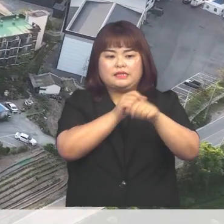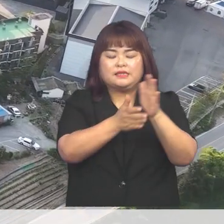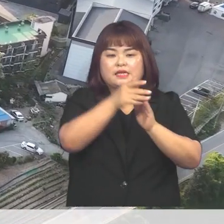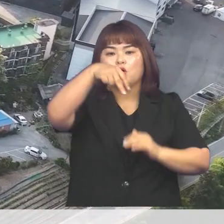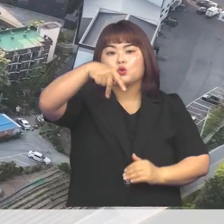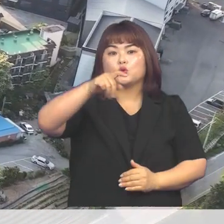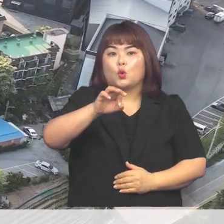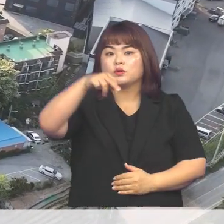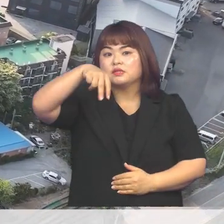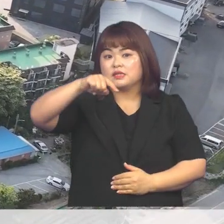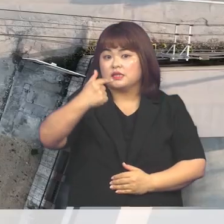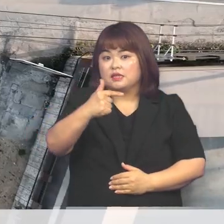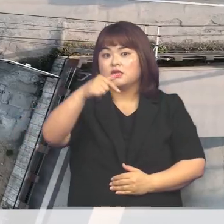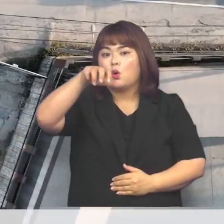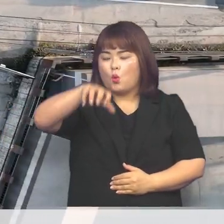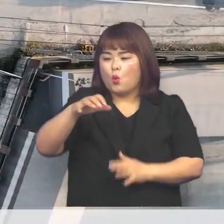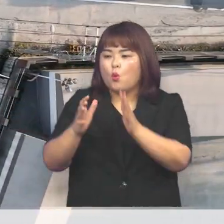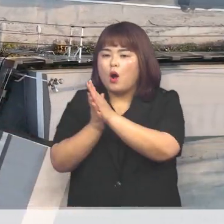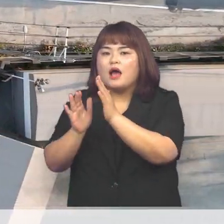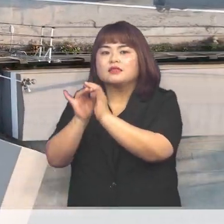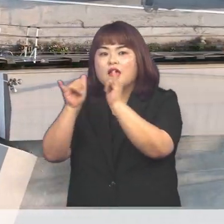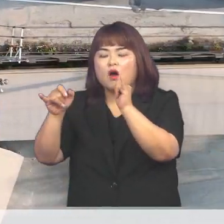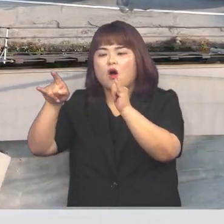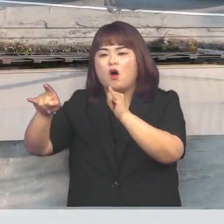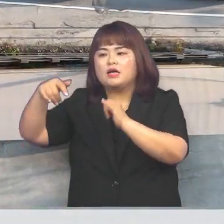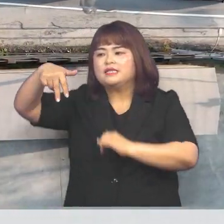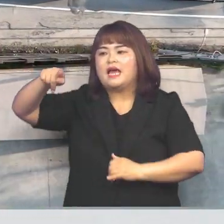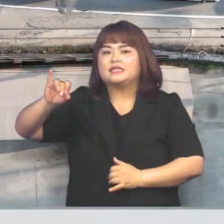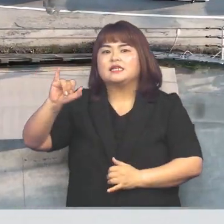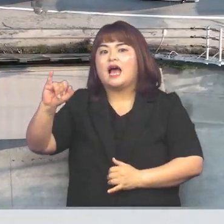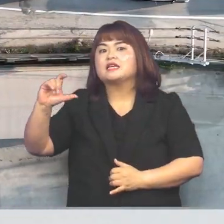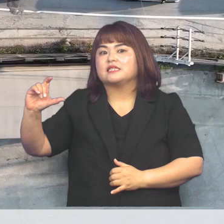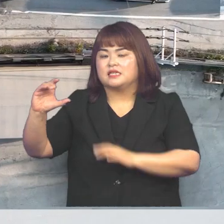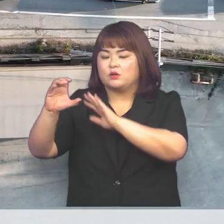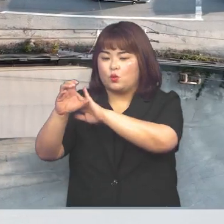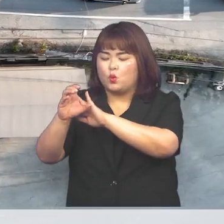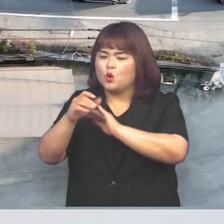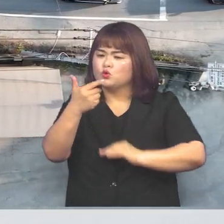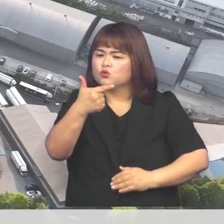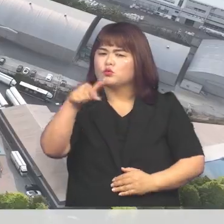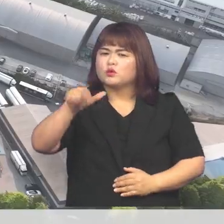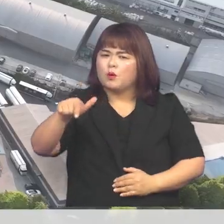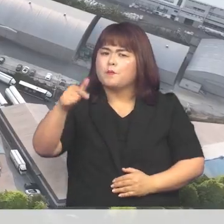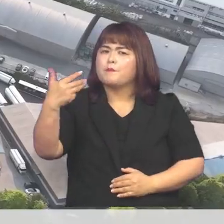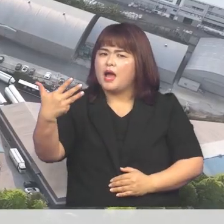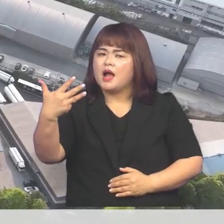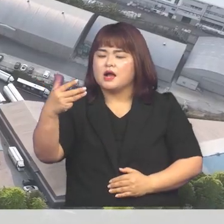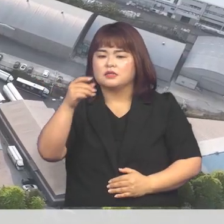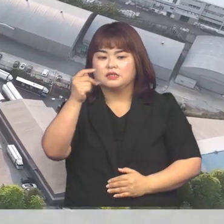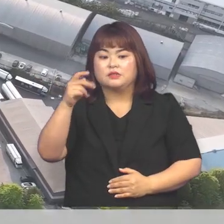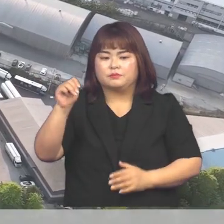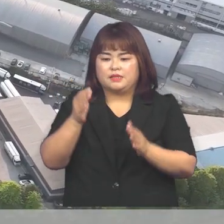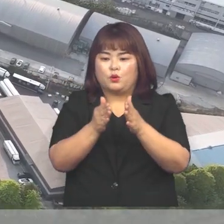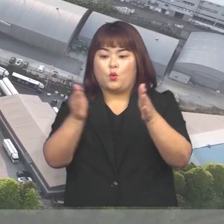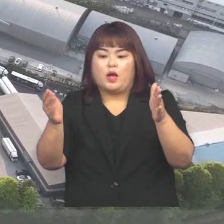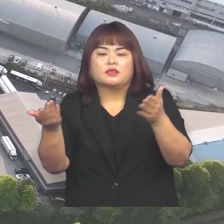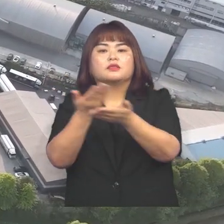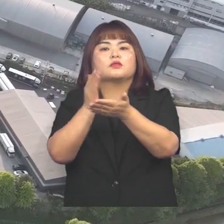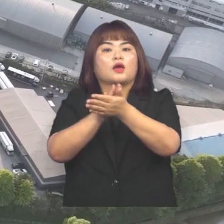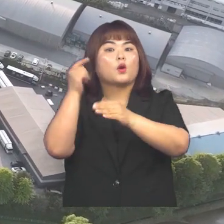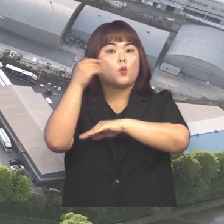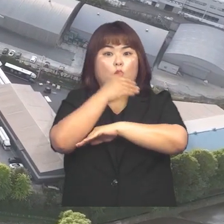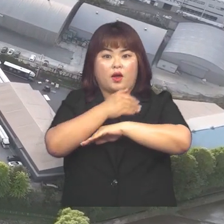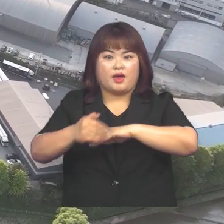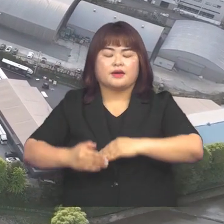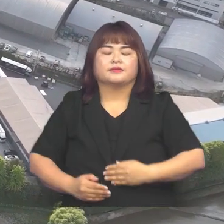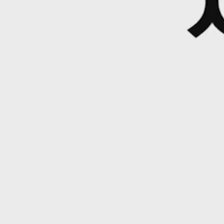처인구 이동읍 송전리에서 화성시 장지동 장지IC를 잇는 길이 6.8km의 도로를 확장 개량하는